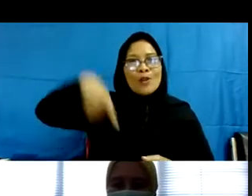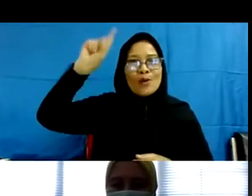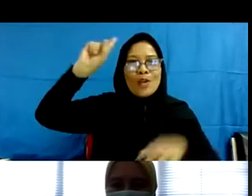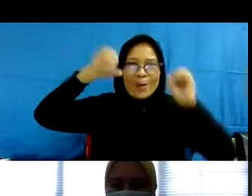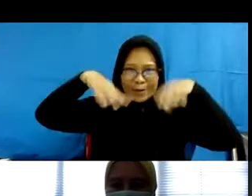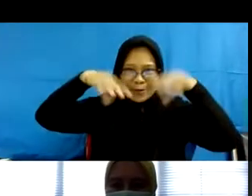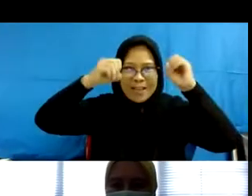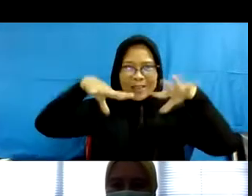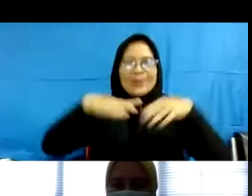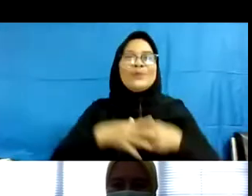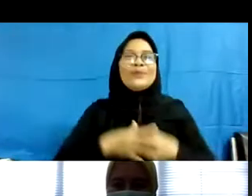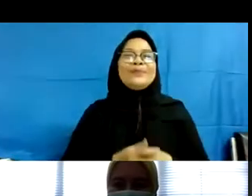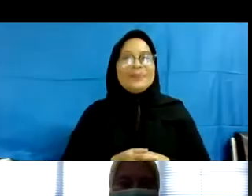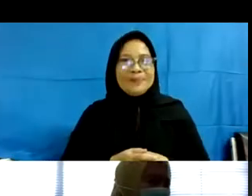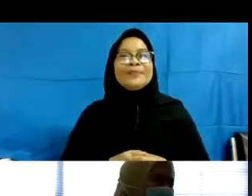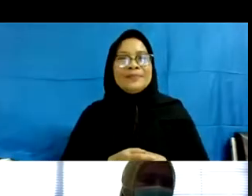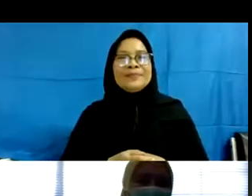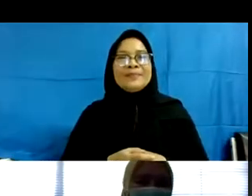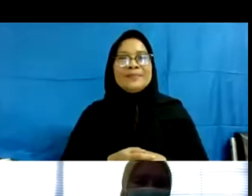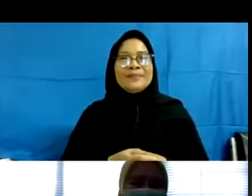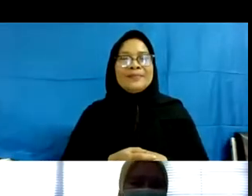Waalaikumsalam Ibu Eva Budir. Aduh,